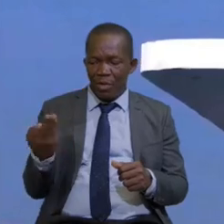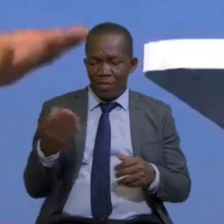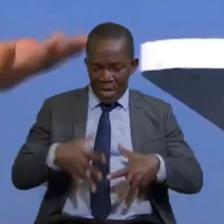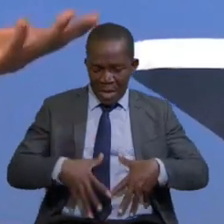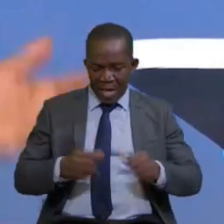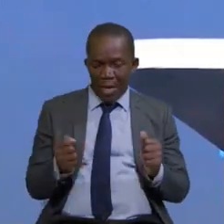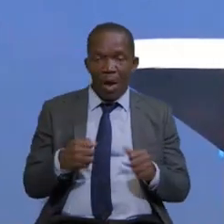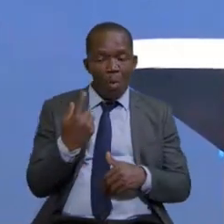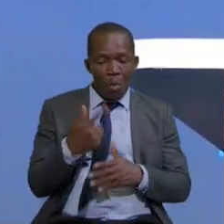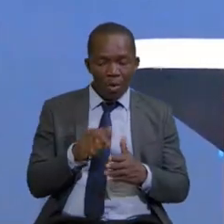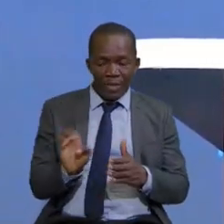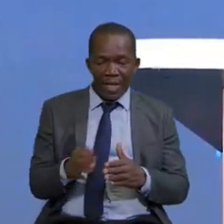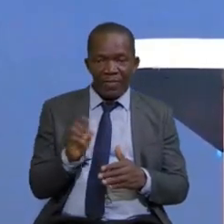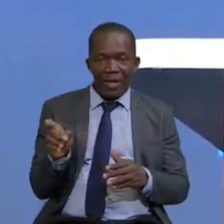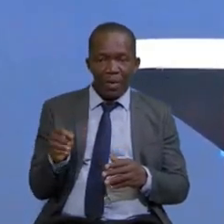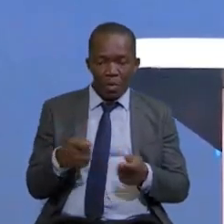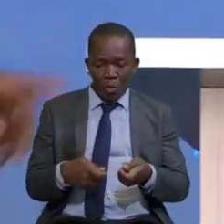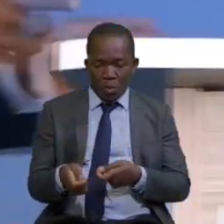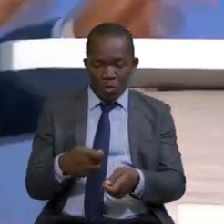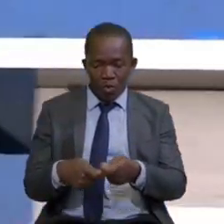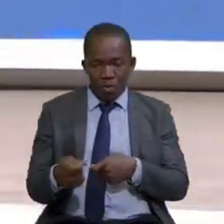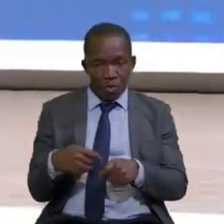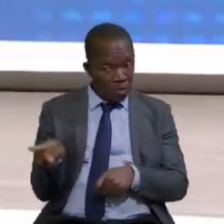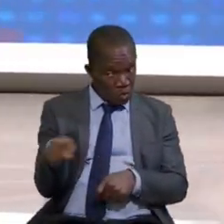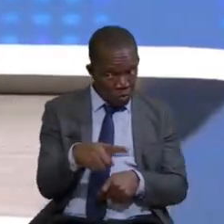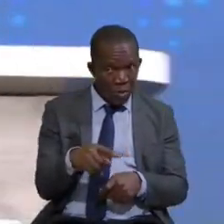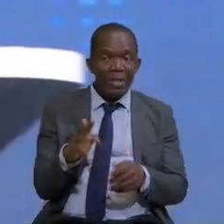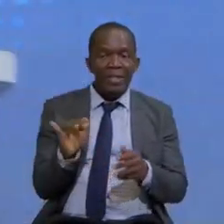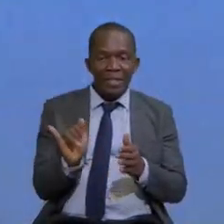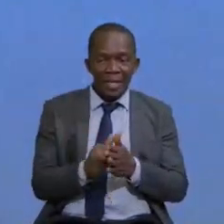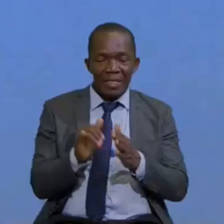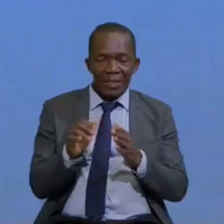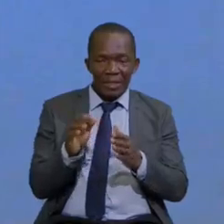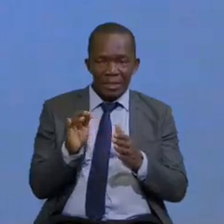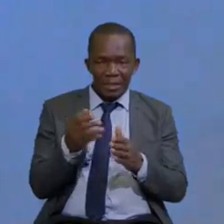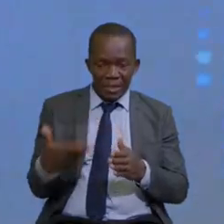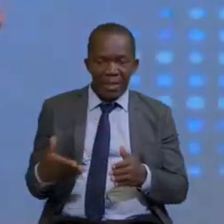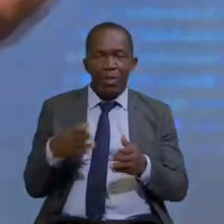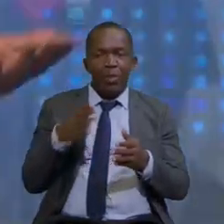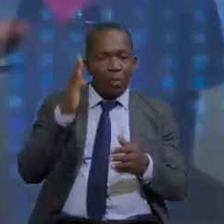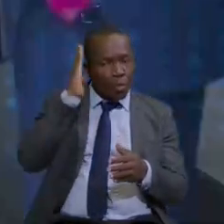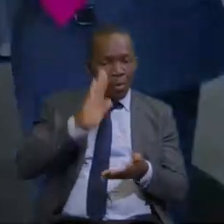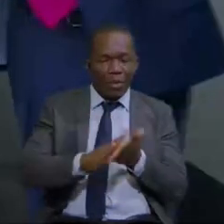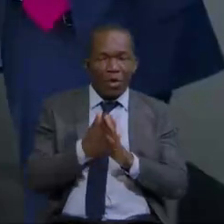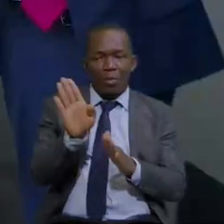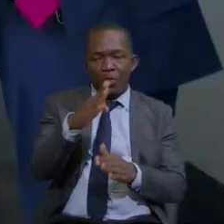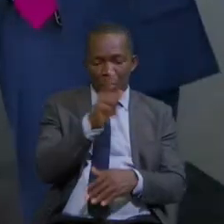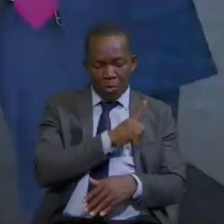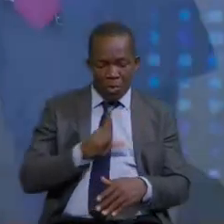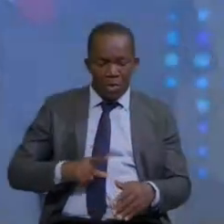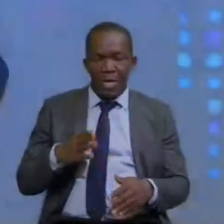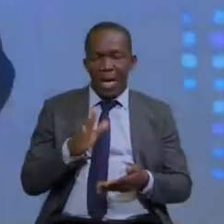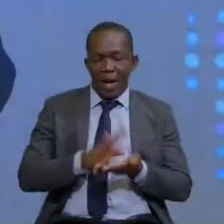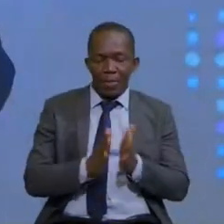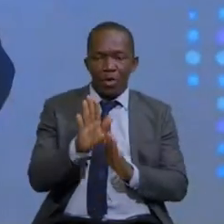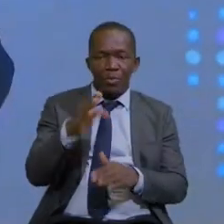contrôle, quelle que soit la chose qui te contrôle, est ton Seigneur, est ton Maître, et c'est pourquoi tu dois venir